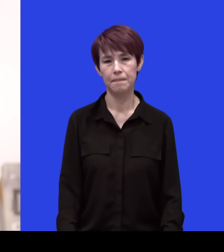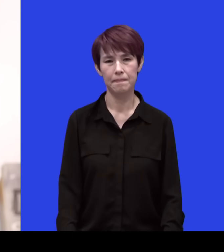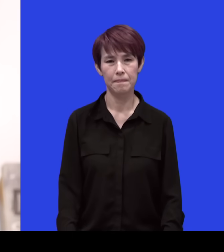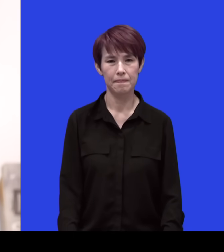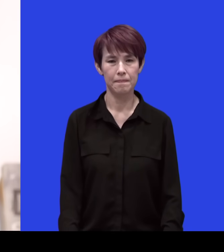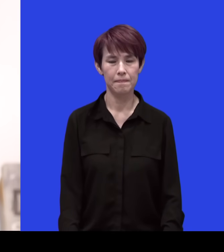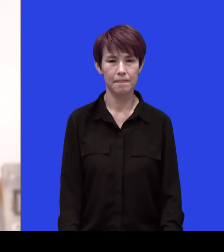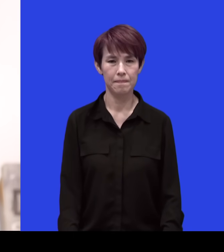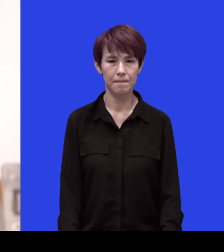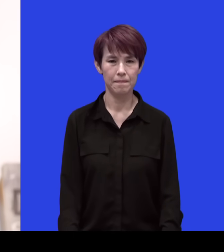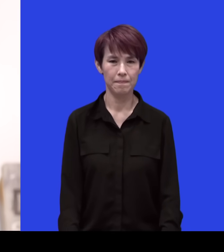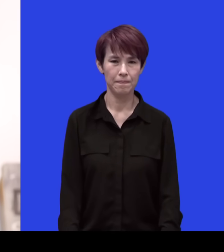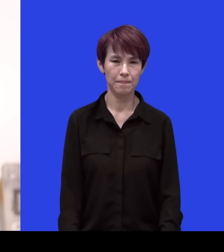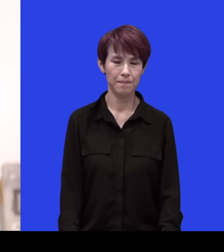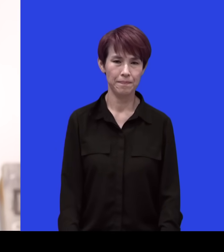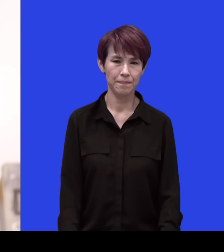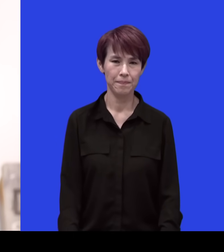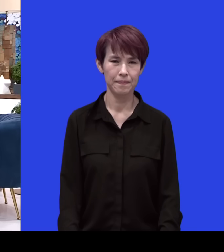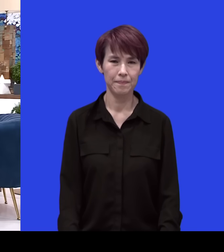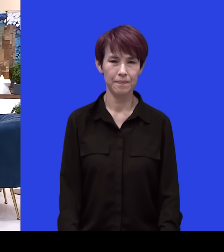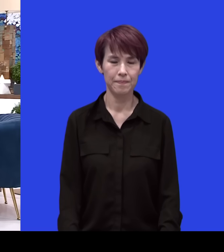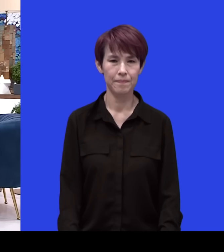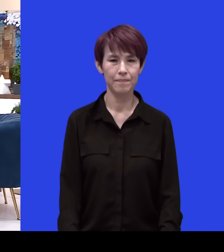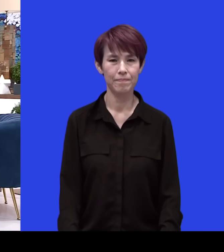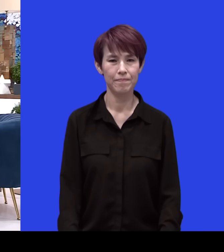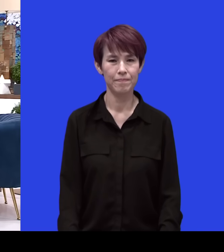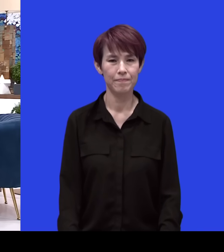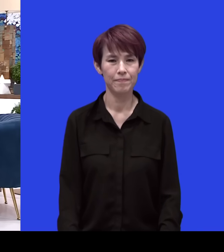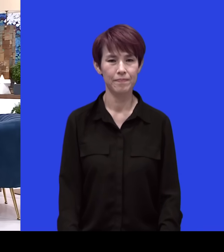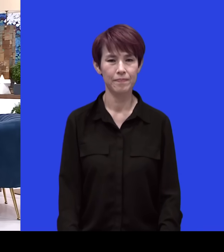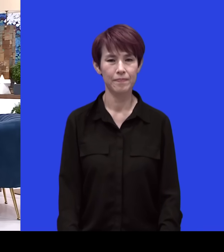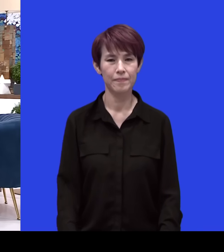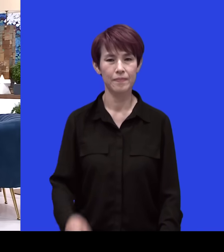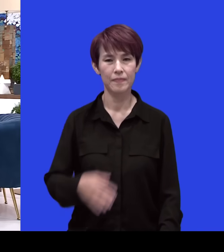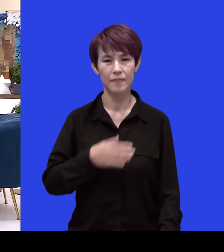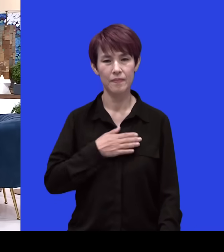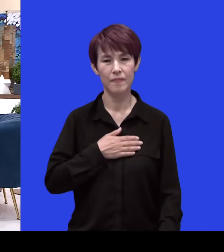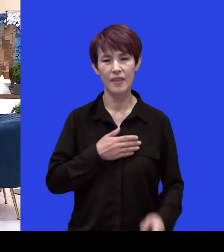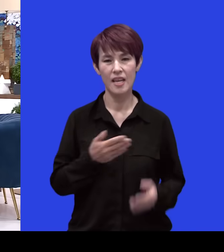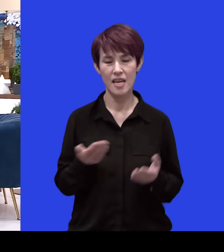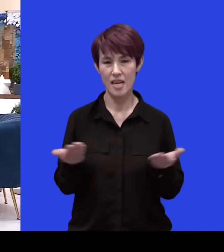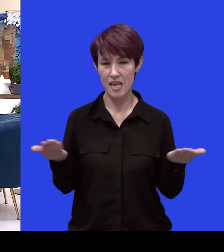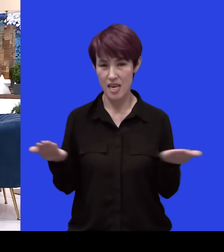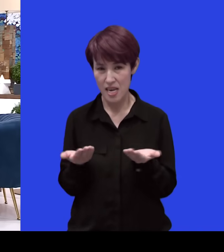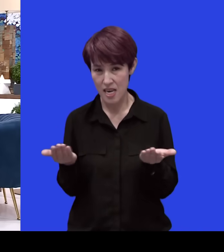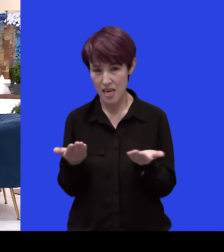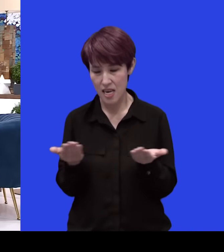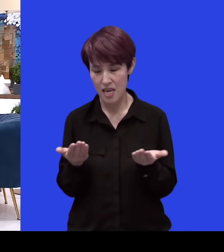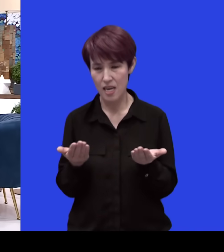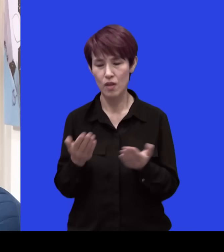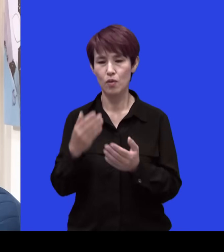아주 우리가 이제 일하면서 예, 이러면서 목회를 안 하고